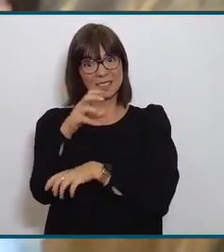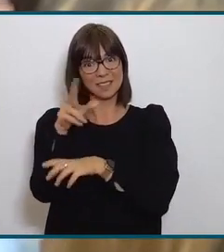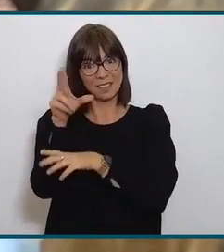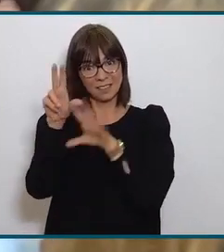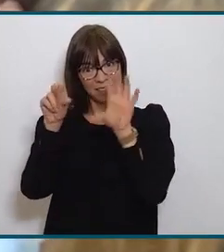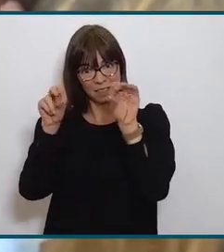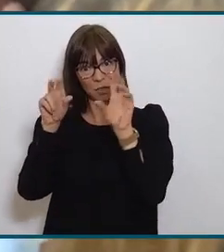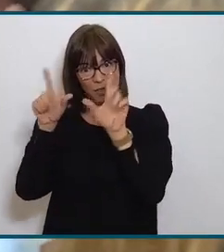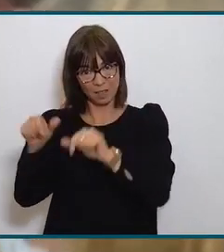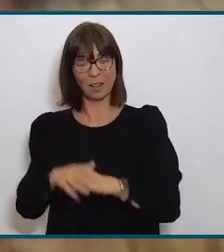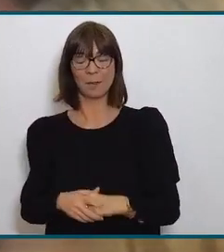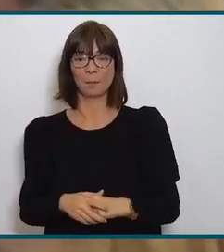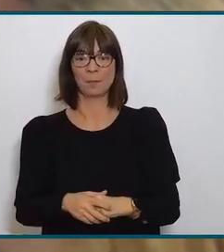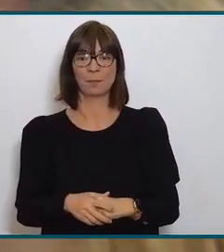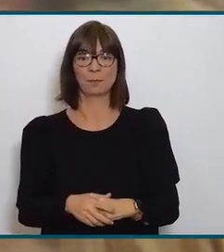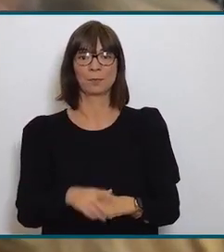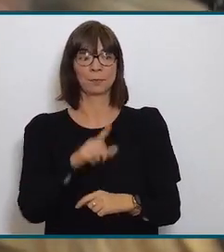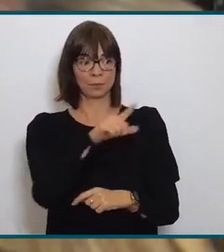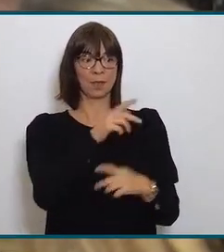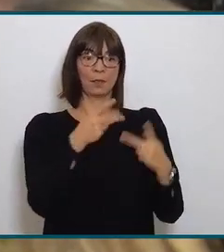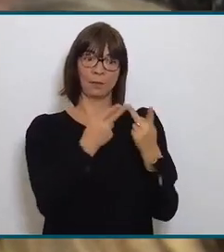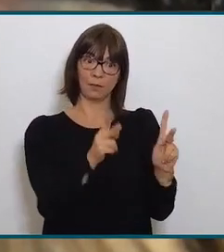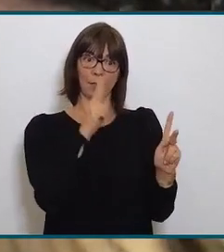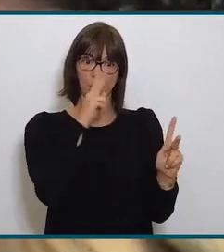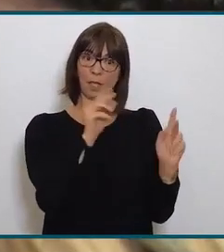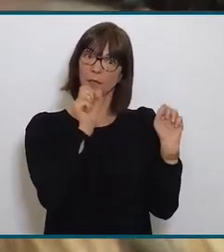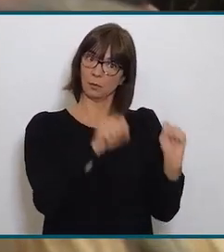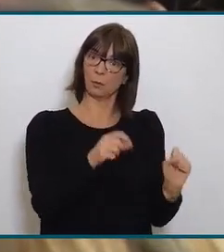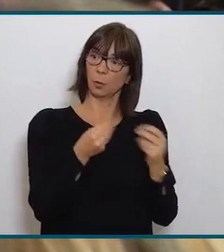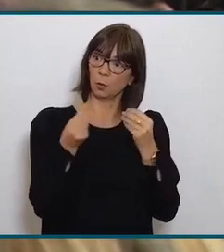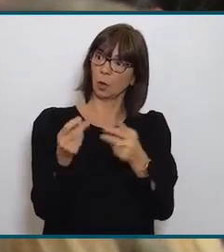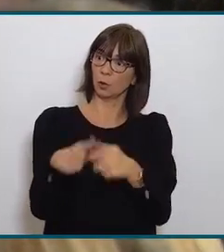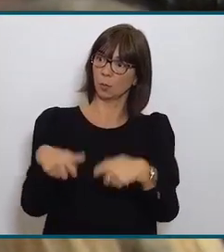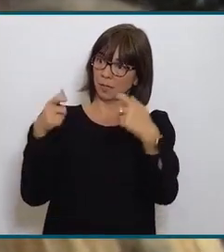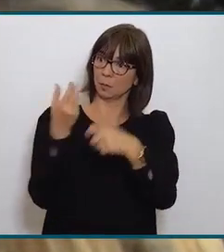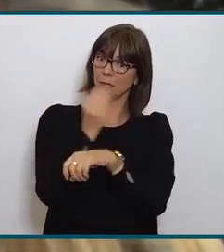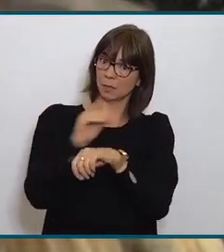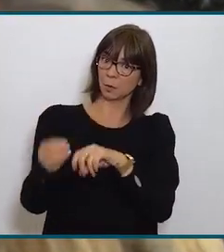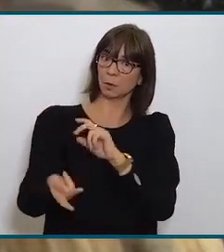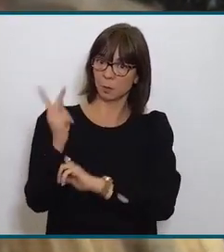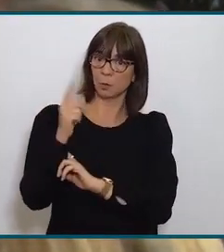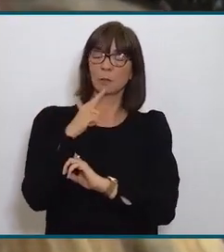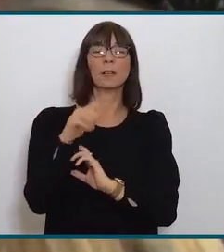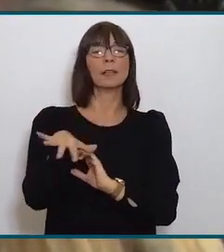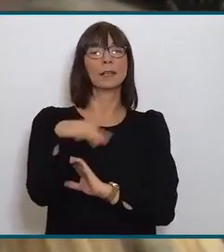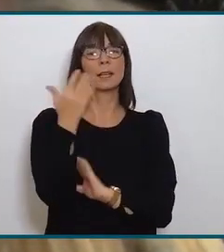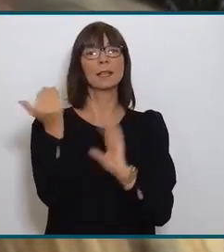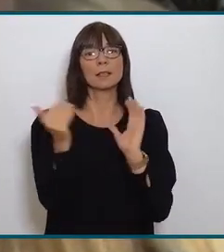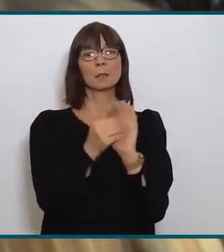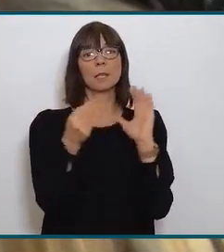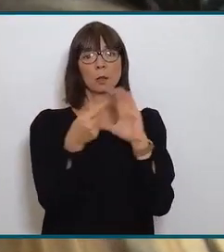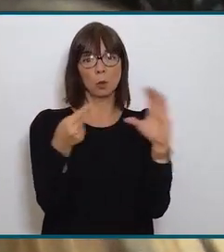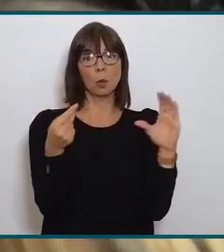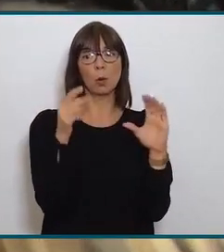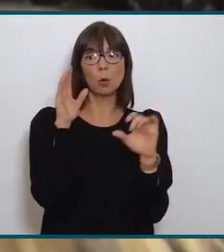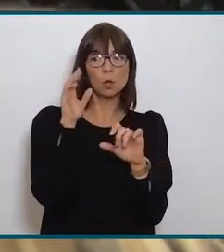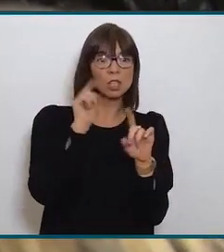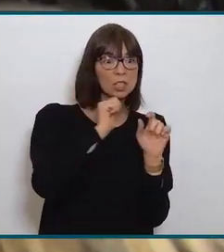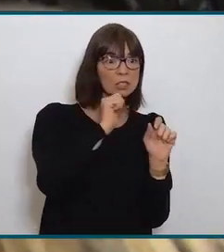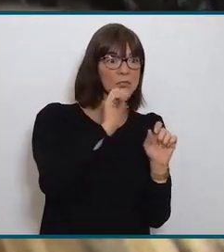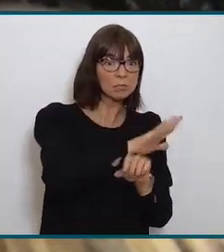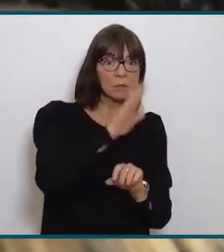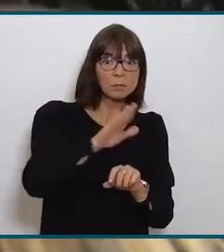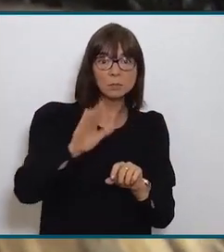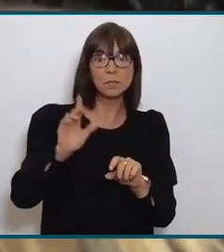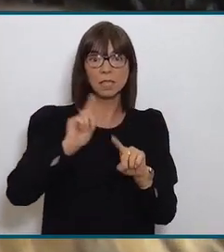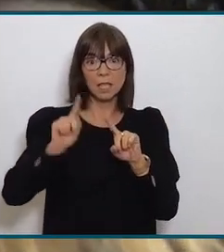prévoir par an pour sécuriser les bâtiments publics de la collectivité, avec un montant moyen de 15 000 € par équipement, ce qui comprend des caméras, bien sûr,